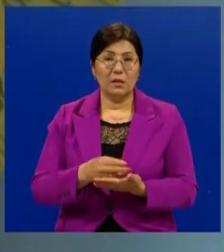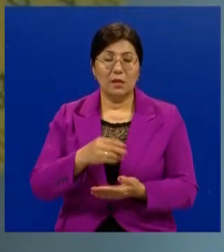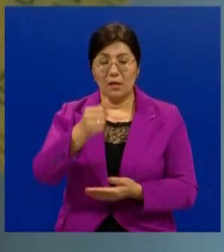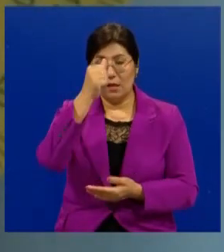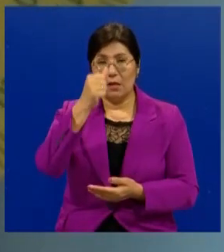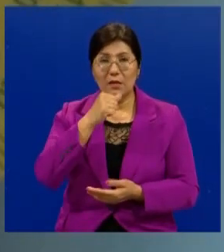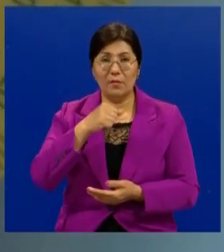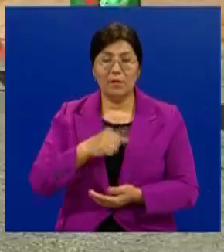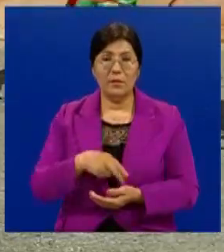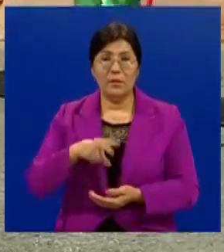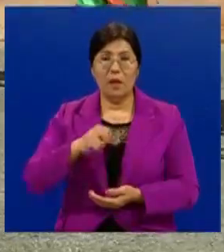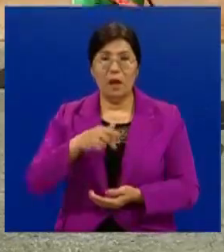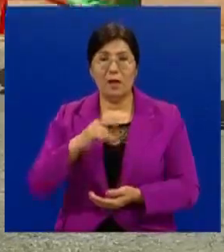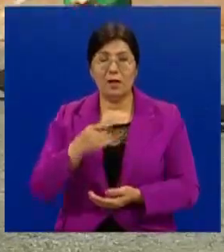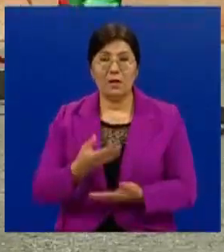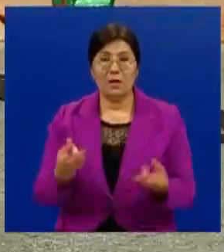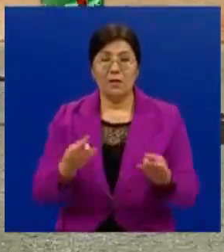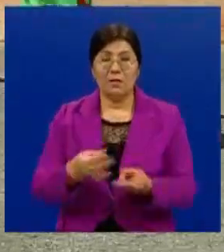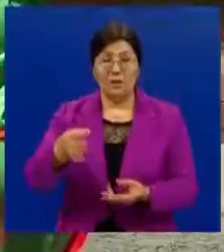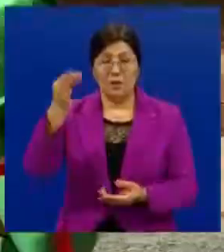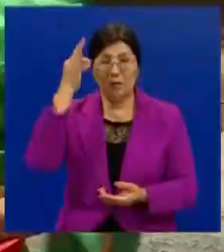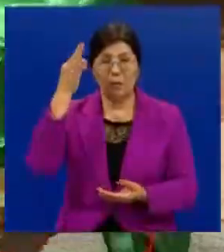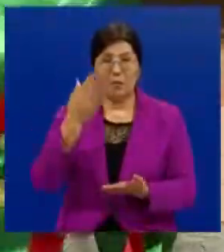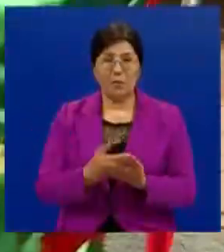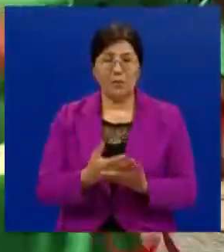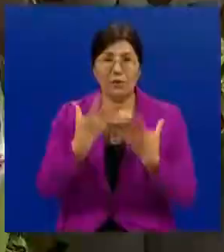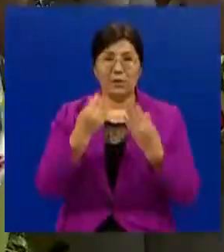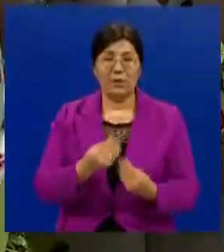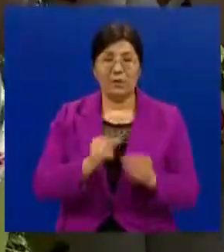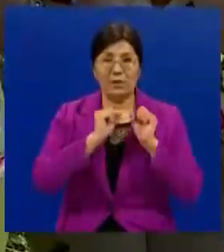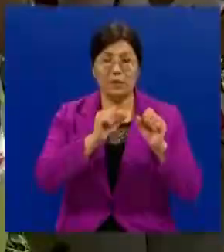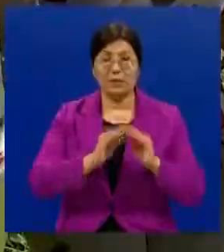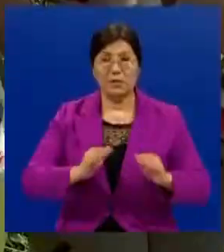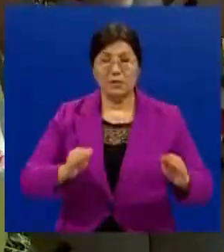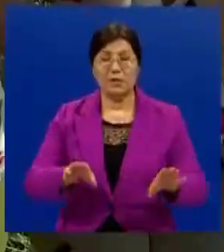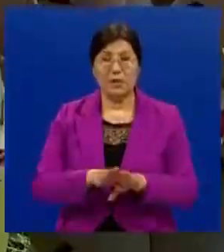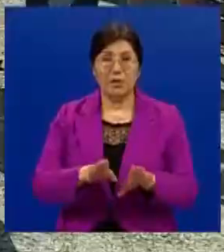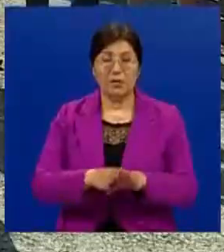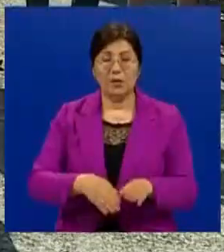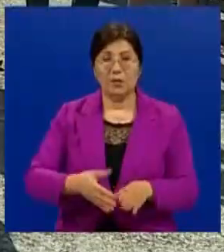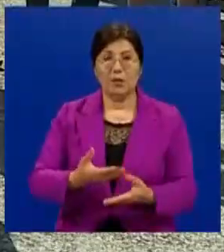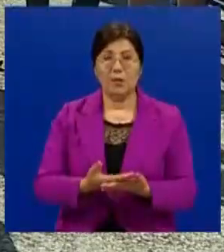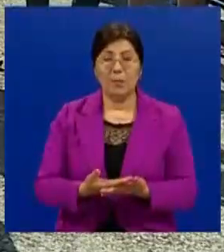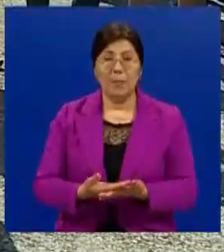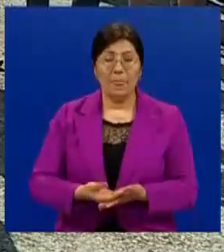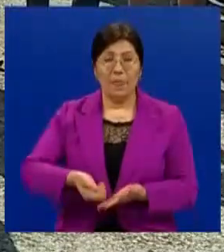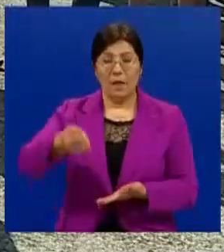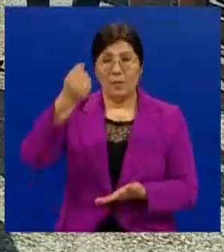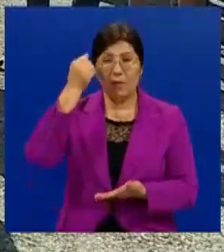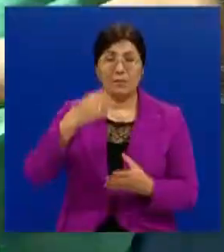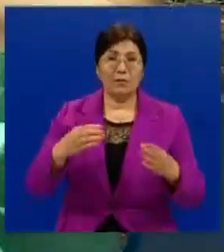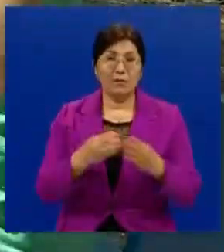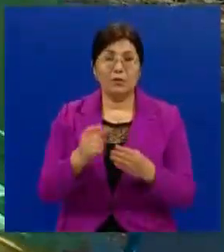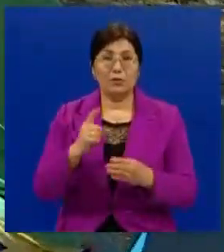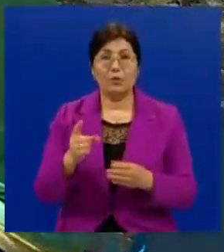превыше всего. Также необходимо помнить, что День защиты детей – это не только веселый праздник, но и напоминание обществу о необходимости защищать права